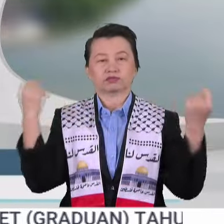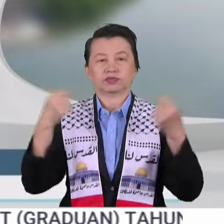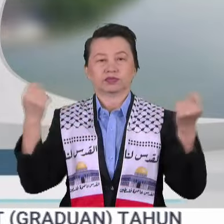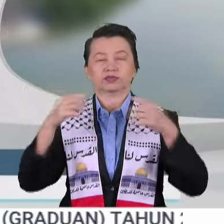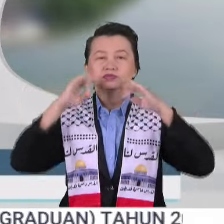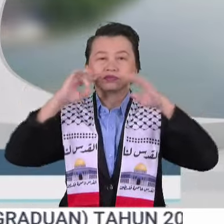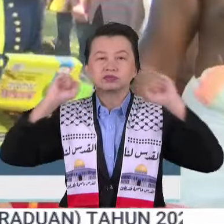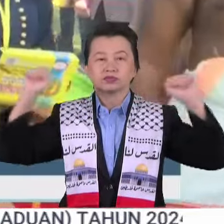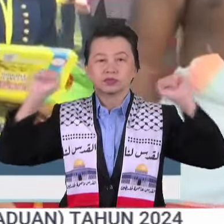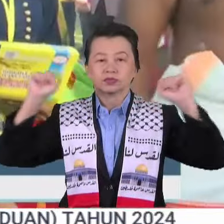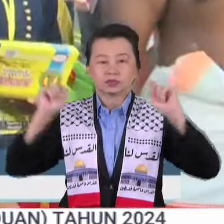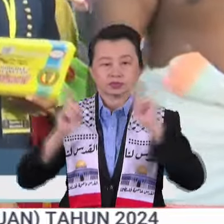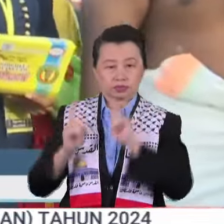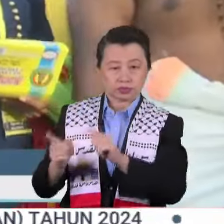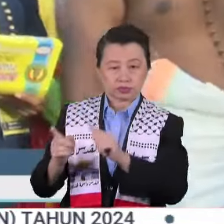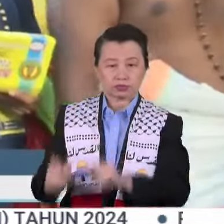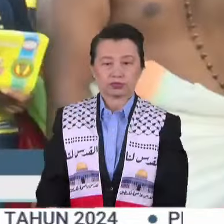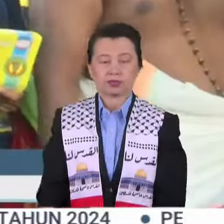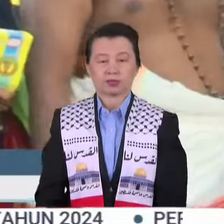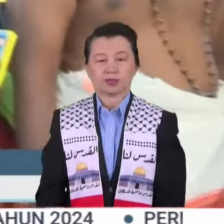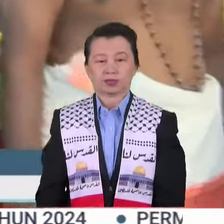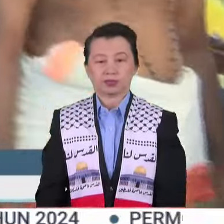itu.